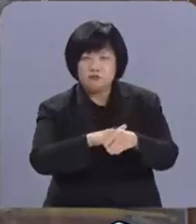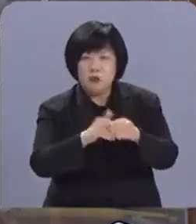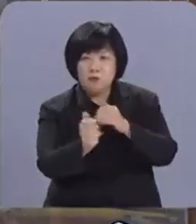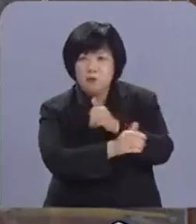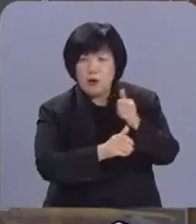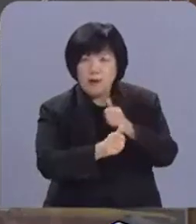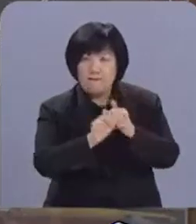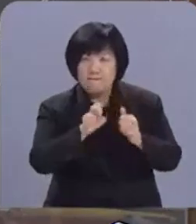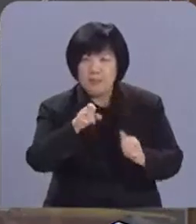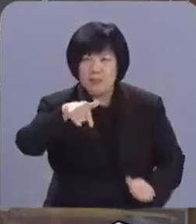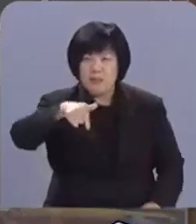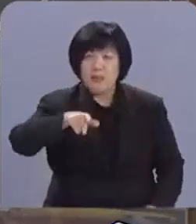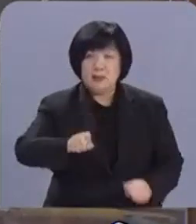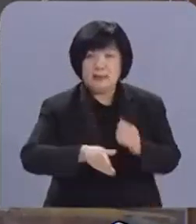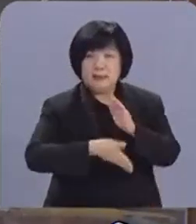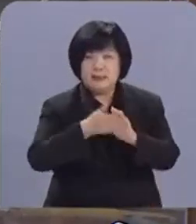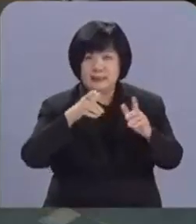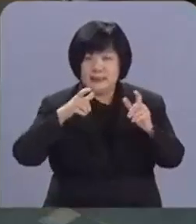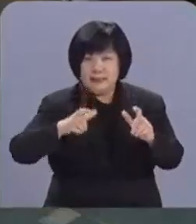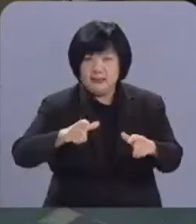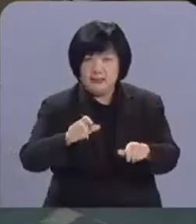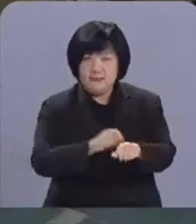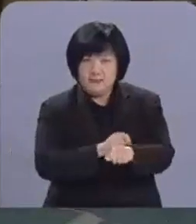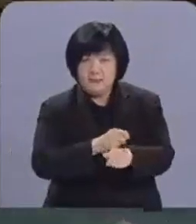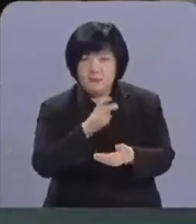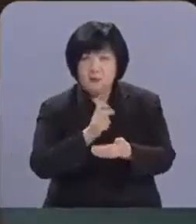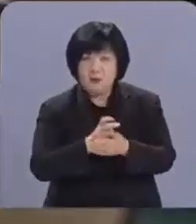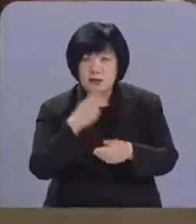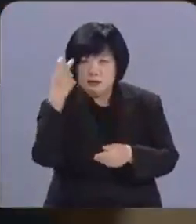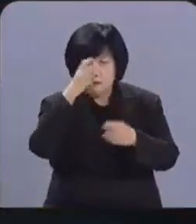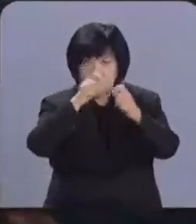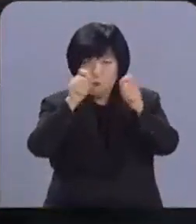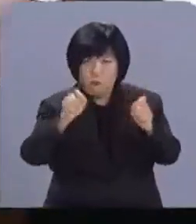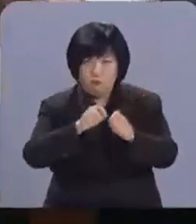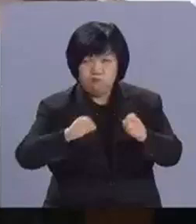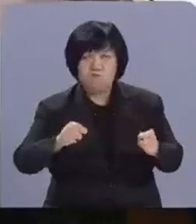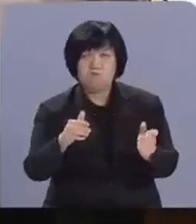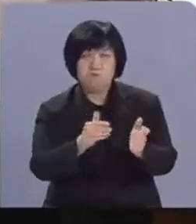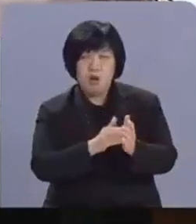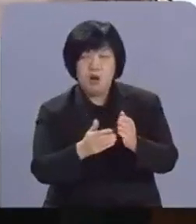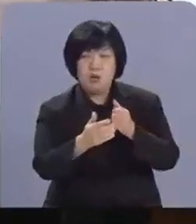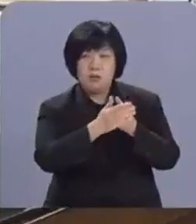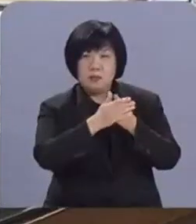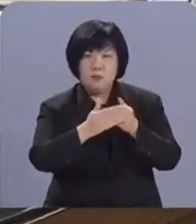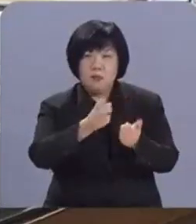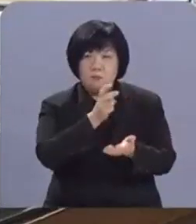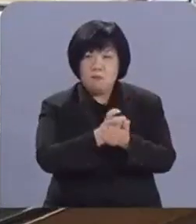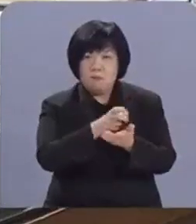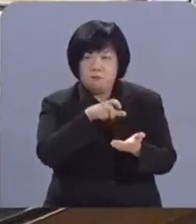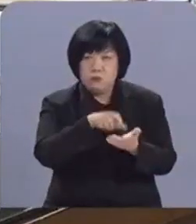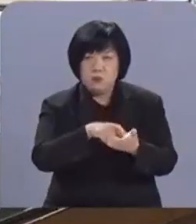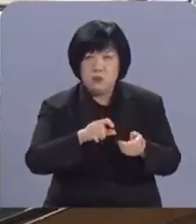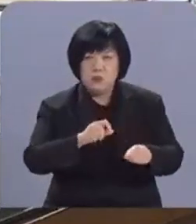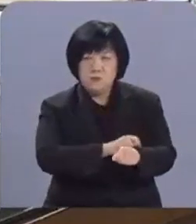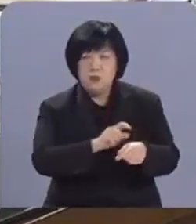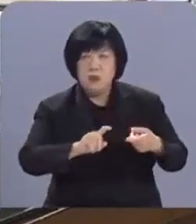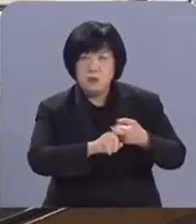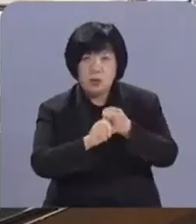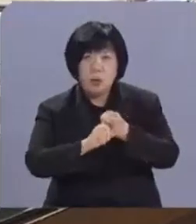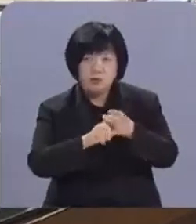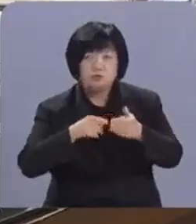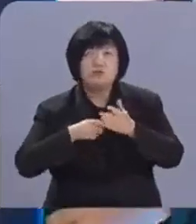법적 명분이 담긴 특별연합 폐지 규약안을 심사 보류했습니다. 이로써 법적으로 특별연합 추진